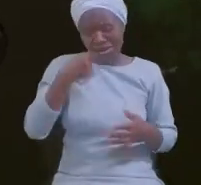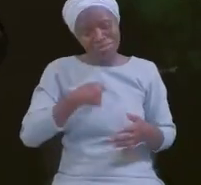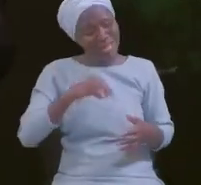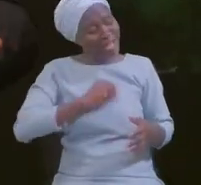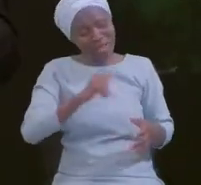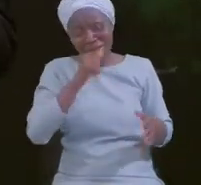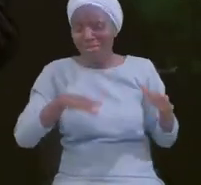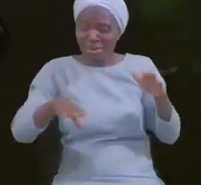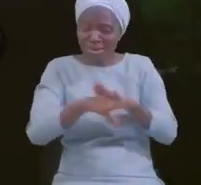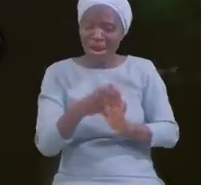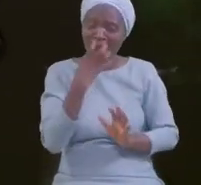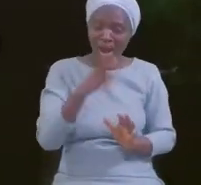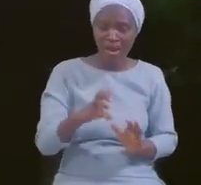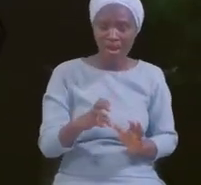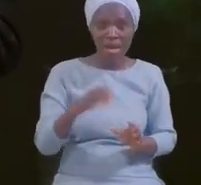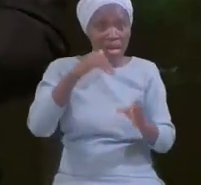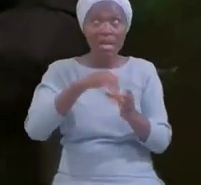Devant Dieu,